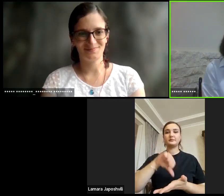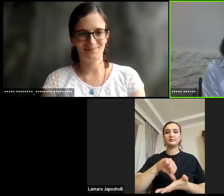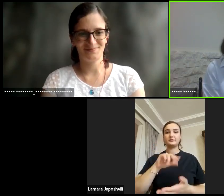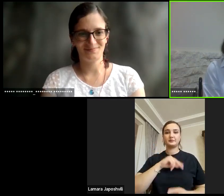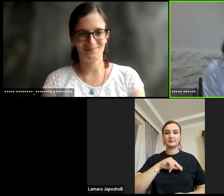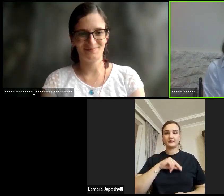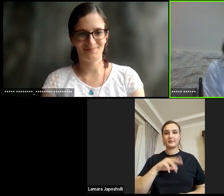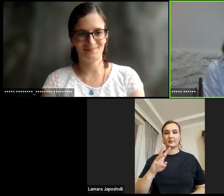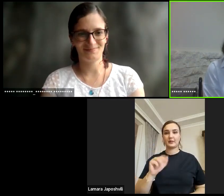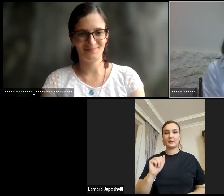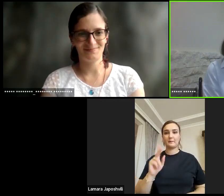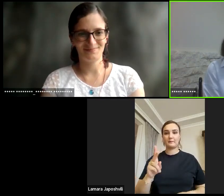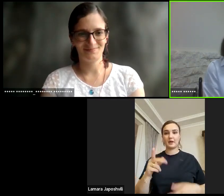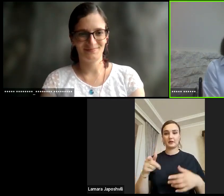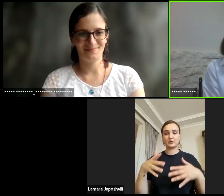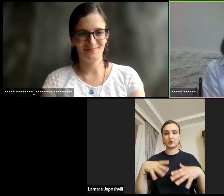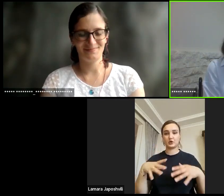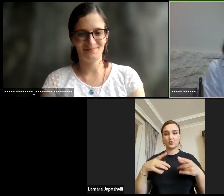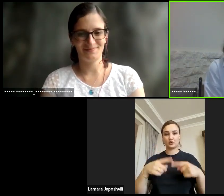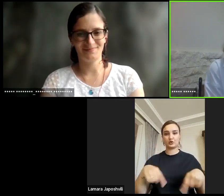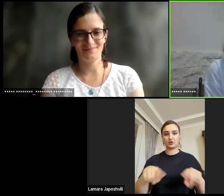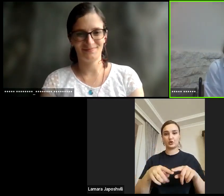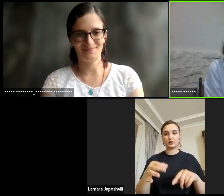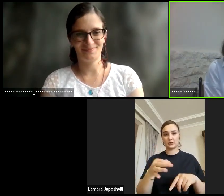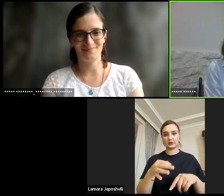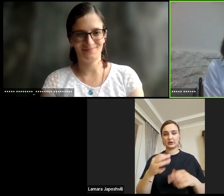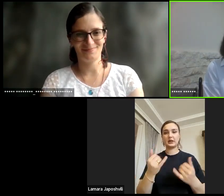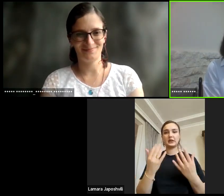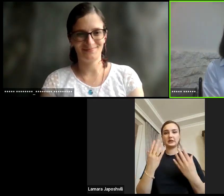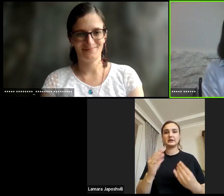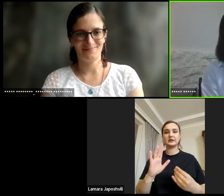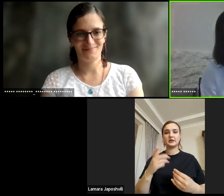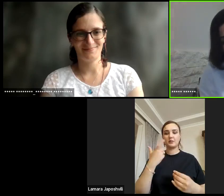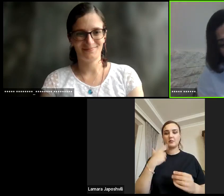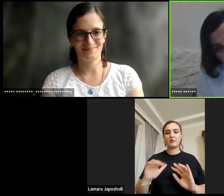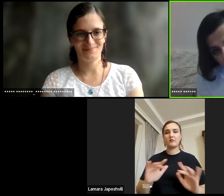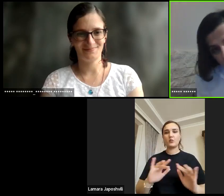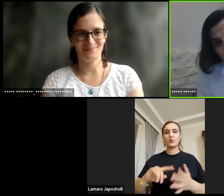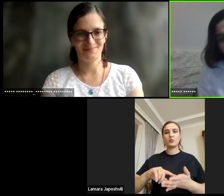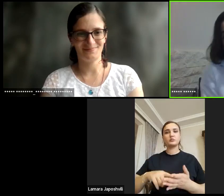ჩემი დღევანდელი ფუნქცია იქნება მოდერატორობა, რაც გულისხმობს